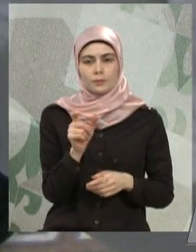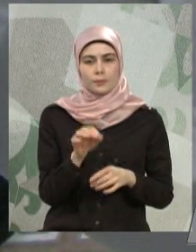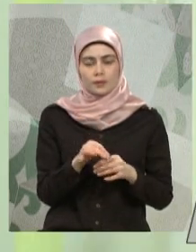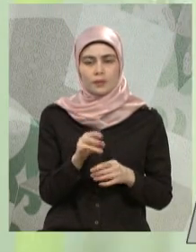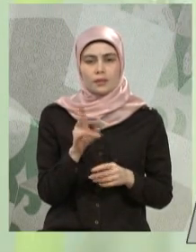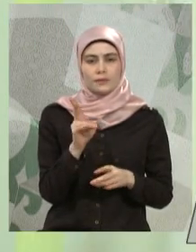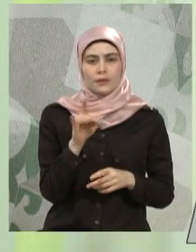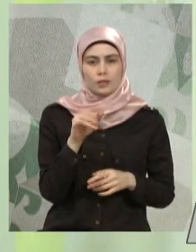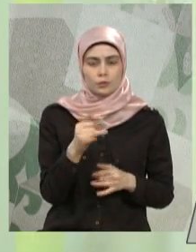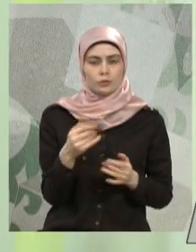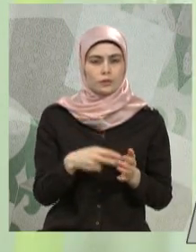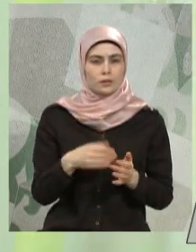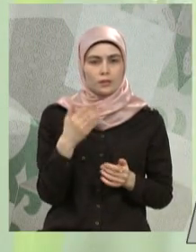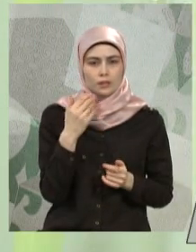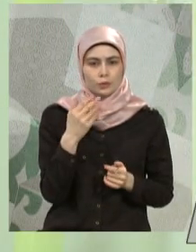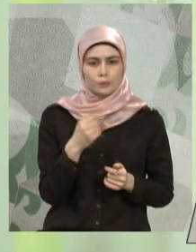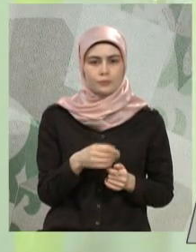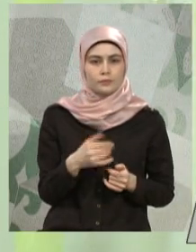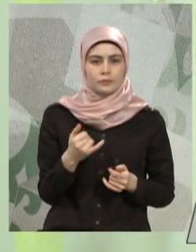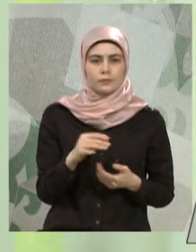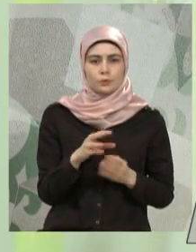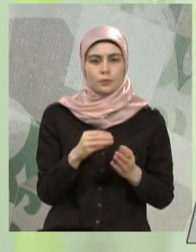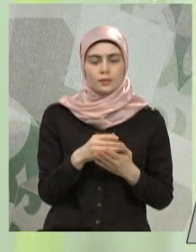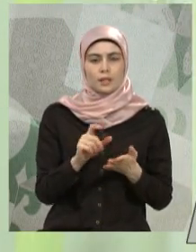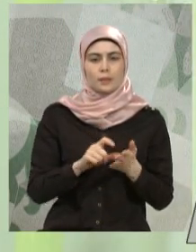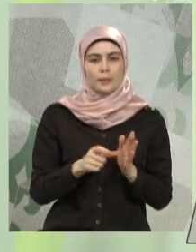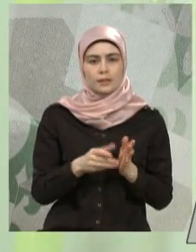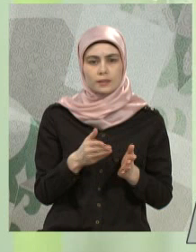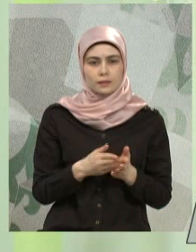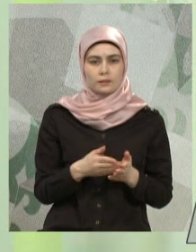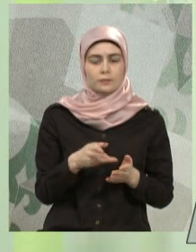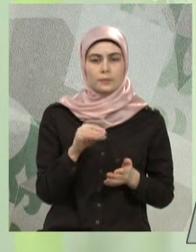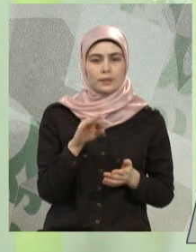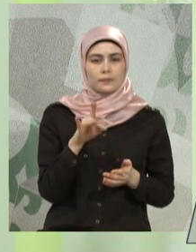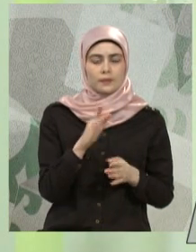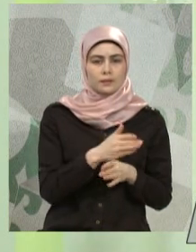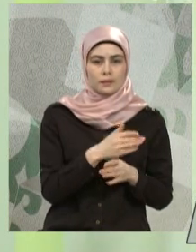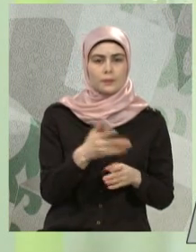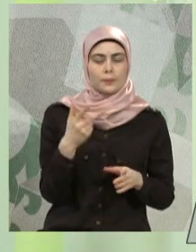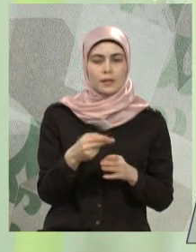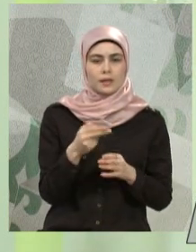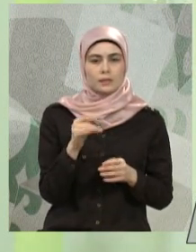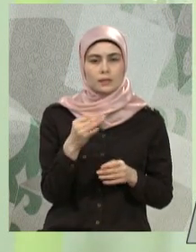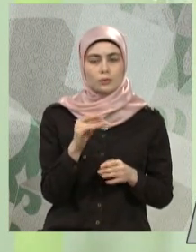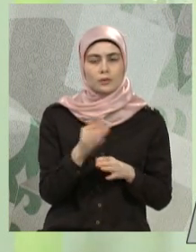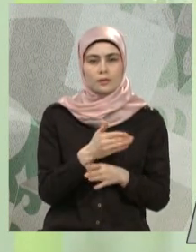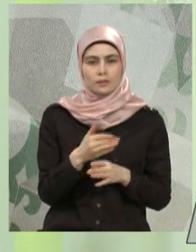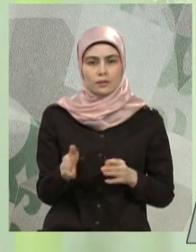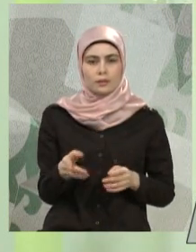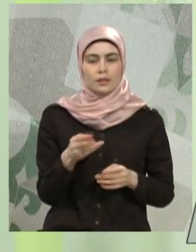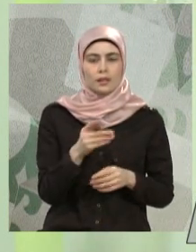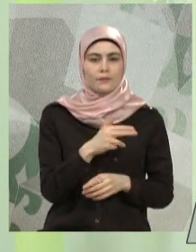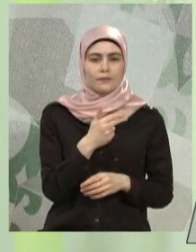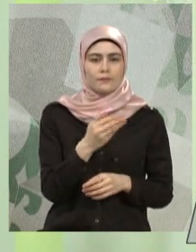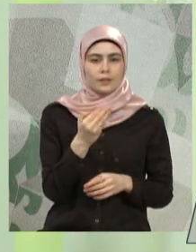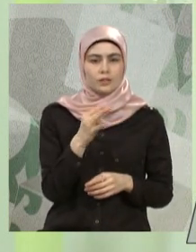стало легче. Вообще построено очень хорошо. Все есть, все кабинеты. Есть прививочный кабинет, есть процедурный кабинет, есть кабинет для фельдшера,